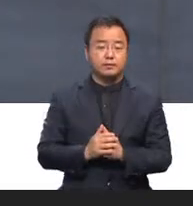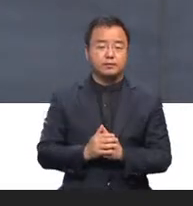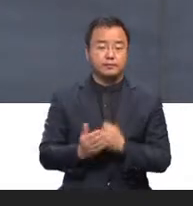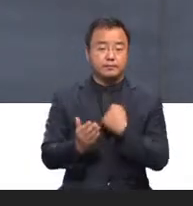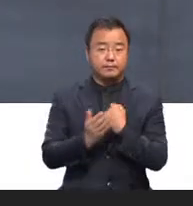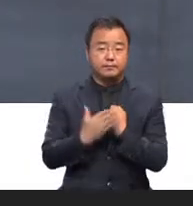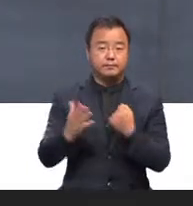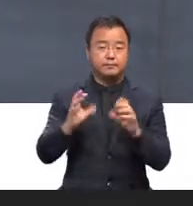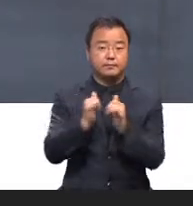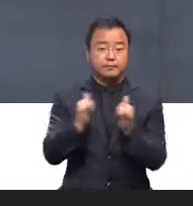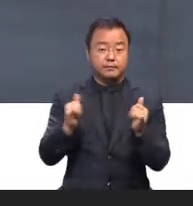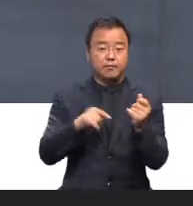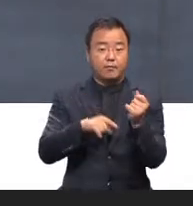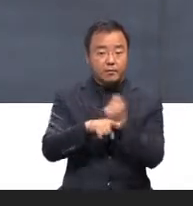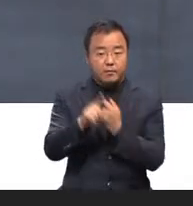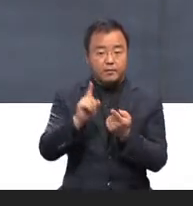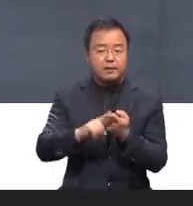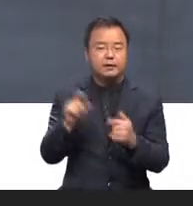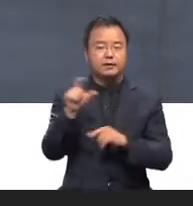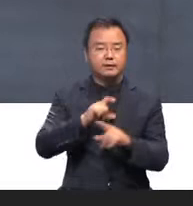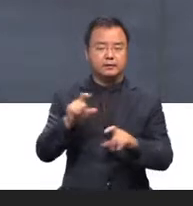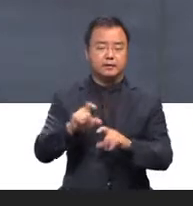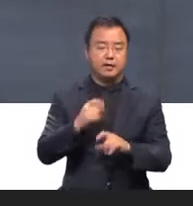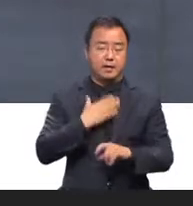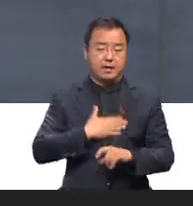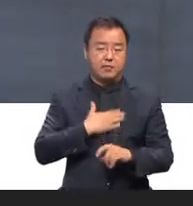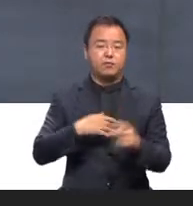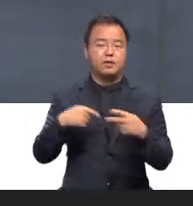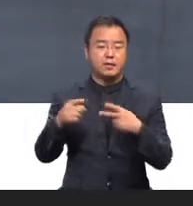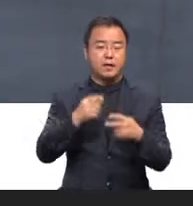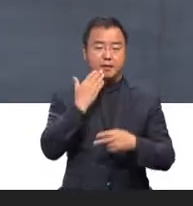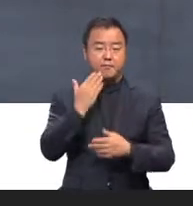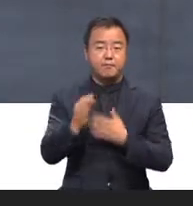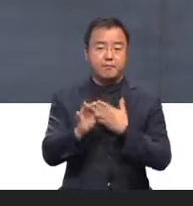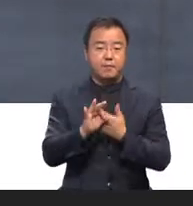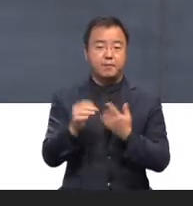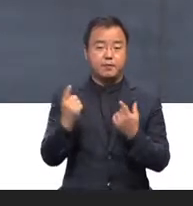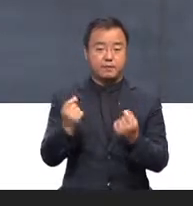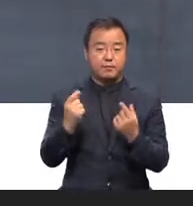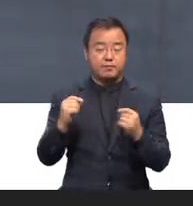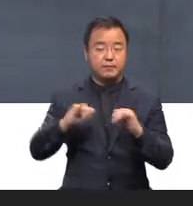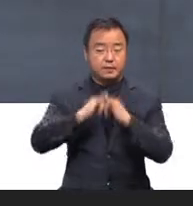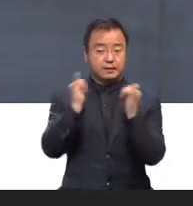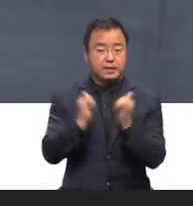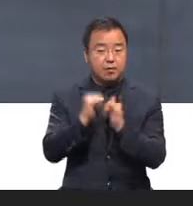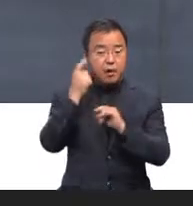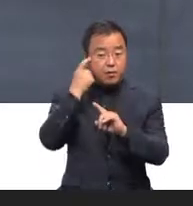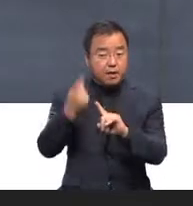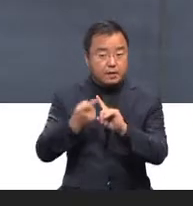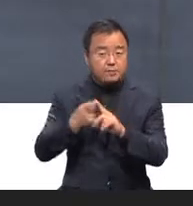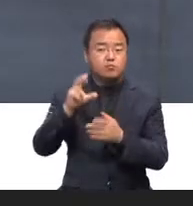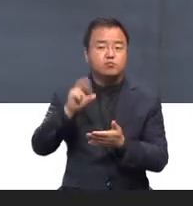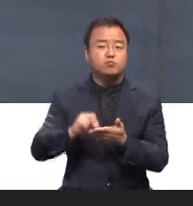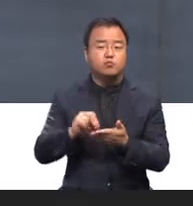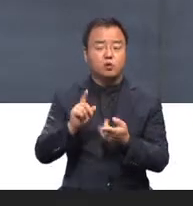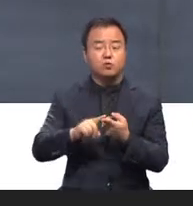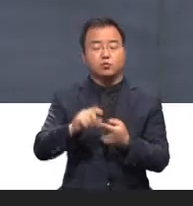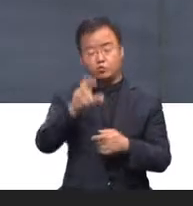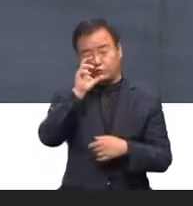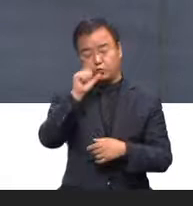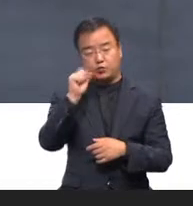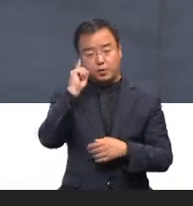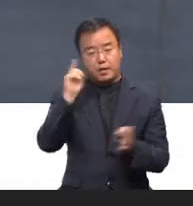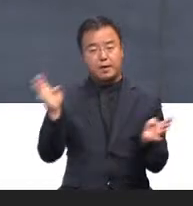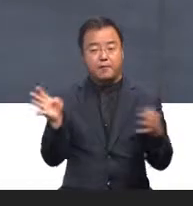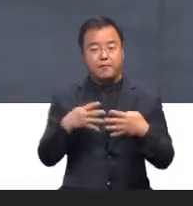그래서 시민들이 과학을 더 많이 알게 되고 더 이해하게 되면 그런 사회적인 이슈에 대해서 합리적인 합의가